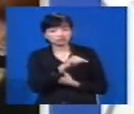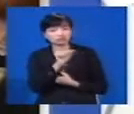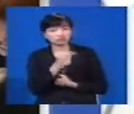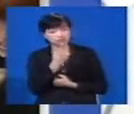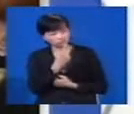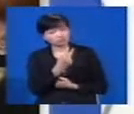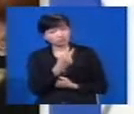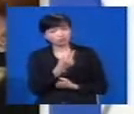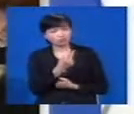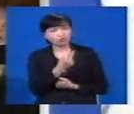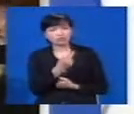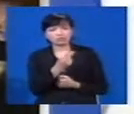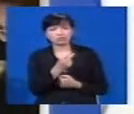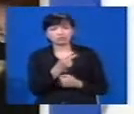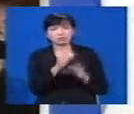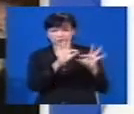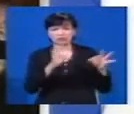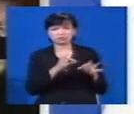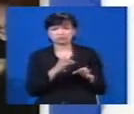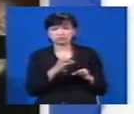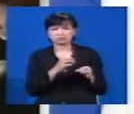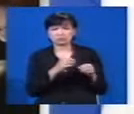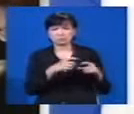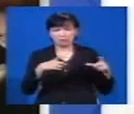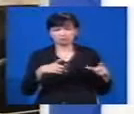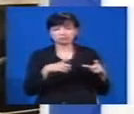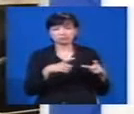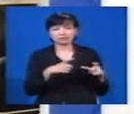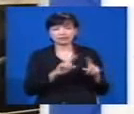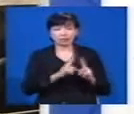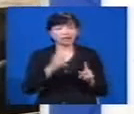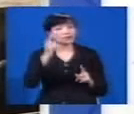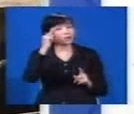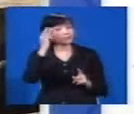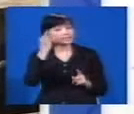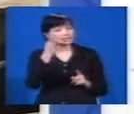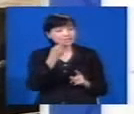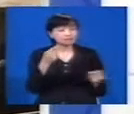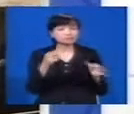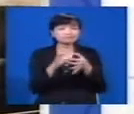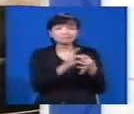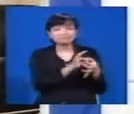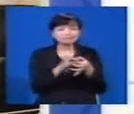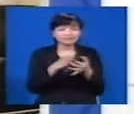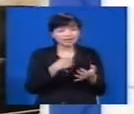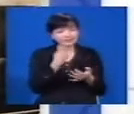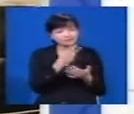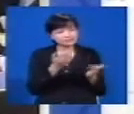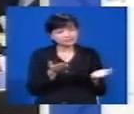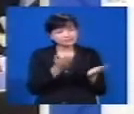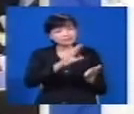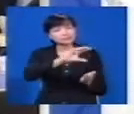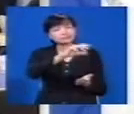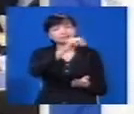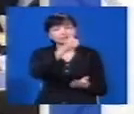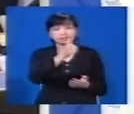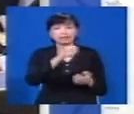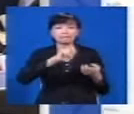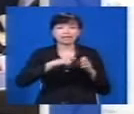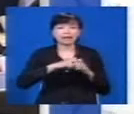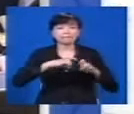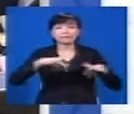ใหญ่เรื่องยากแต่ว่าความเห็นจะสอดคล้องกันจะค่อนข้างไปในทิศทางเดียวกันว่าอยากเห็นดีขึ้นแล้วก็ไม่มีอุดมคติในเรื่อง